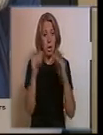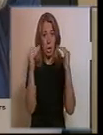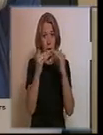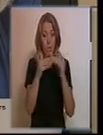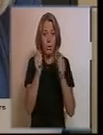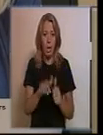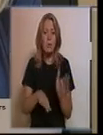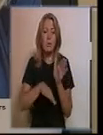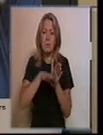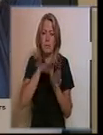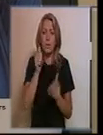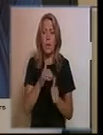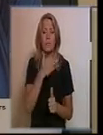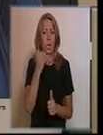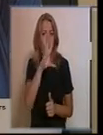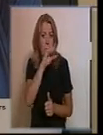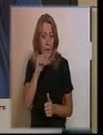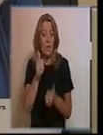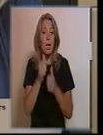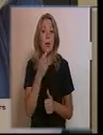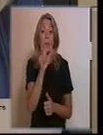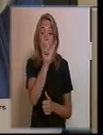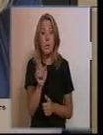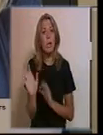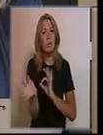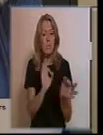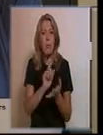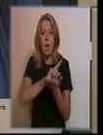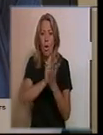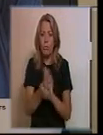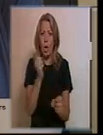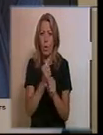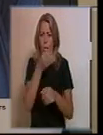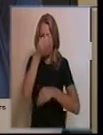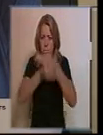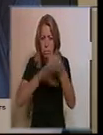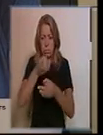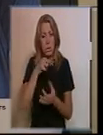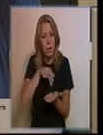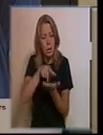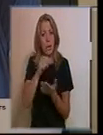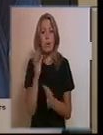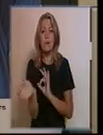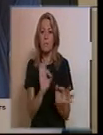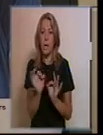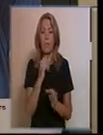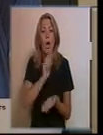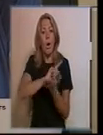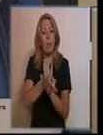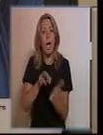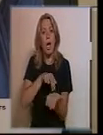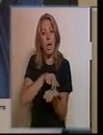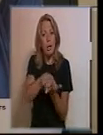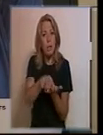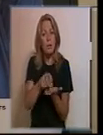Danas se o tome mnogo više priča. Danas su muškarci spremni da odmah urade analize i mnogo su spremni da odmah idu